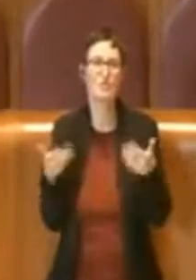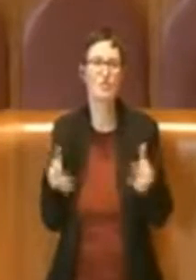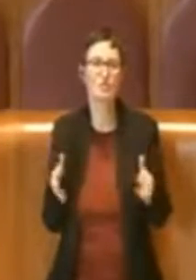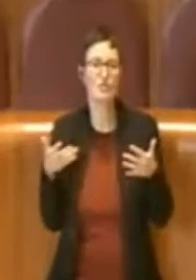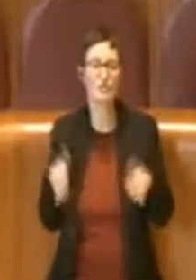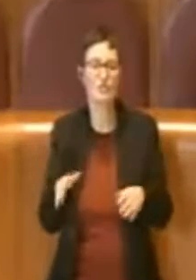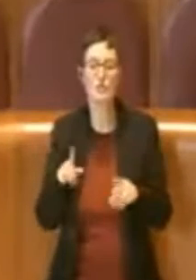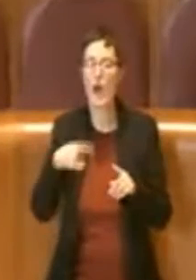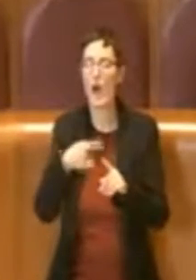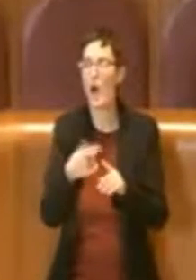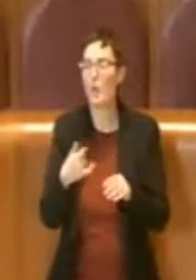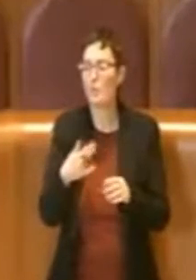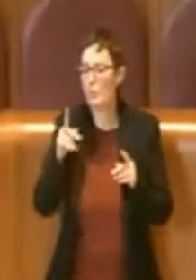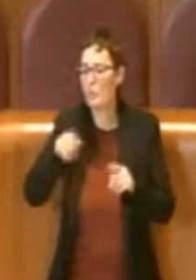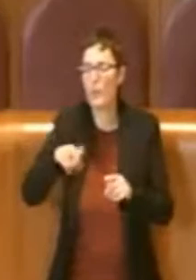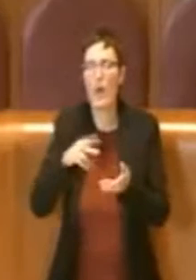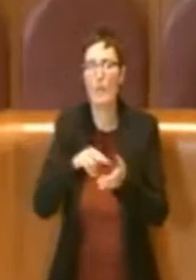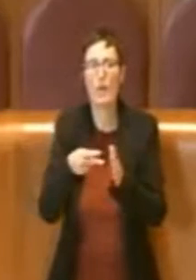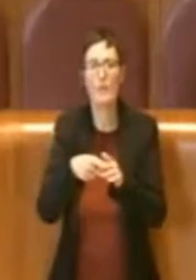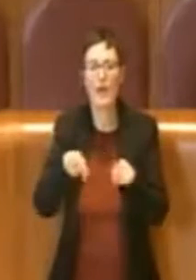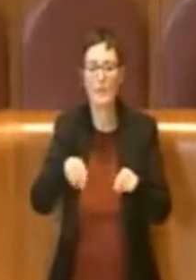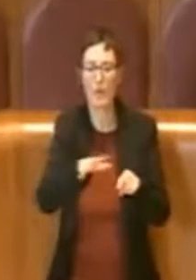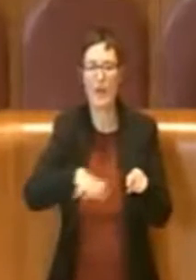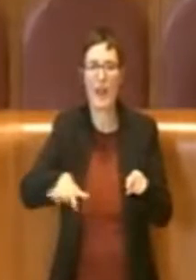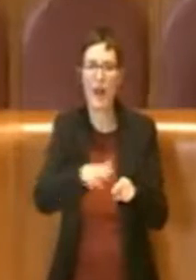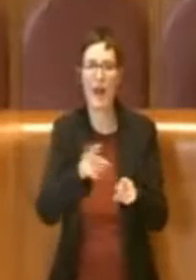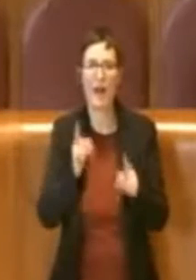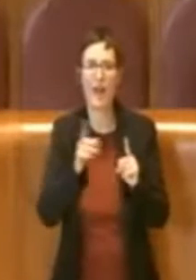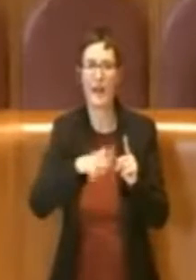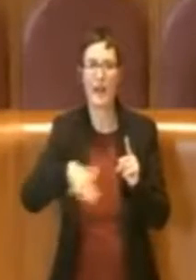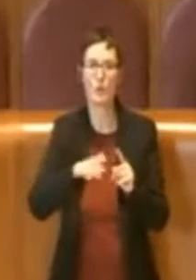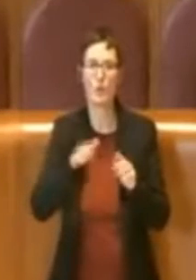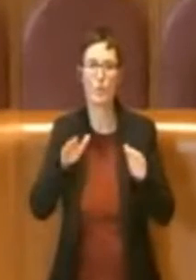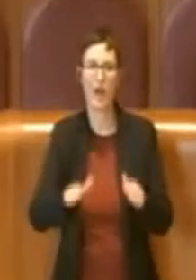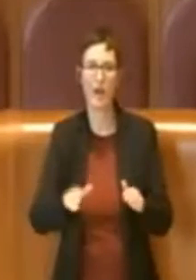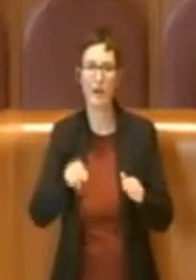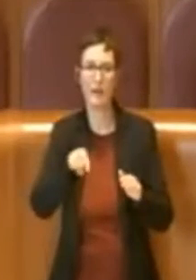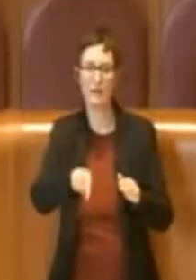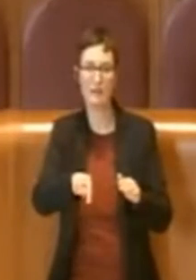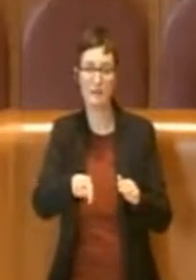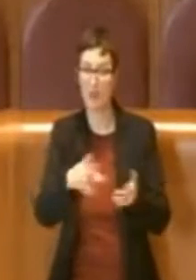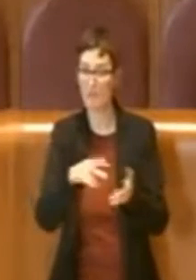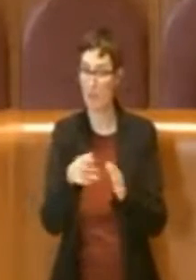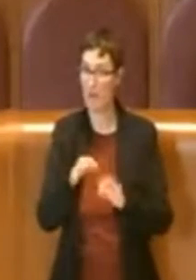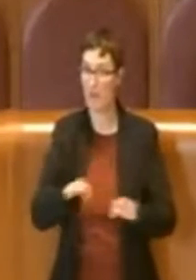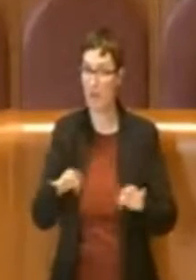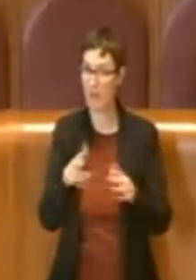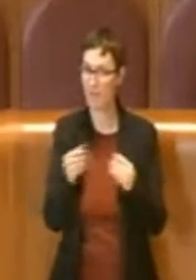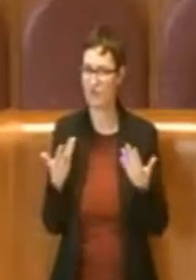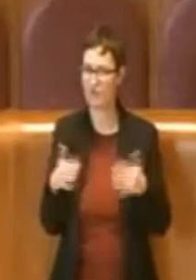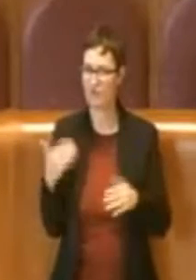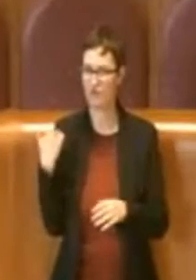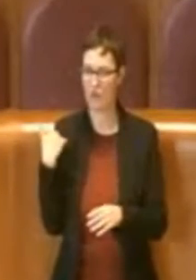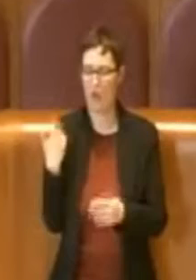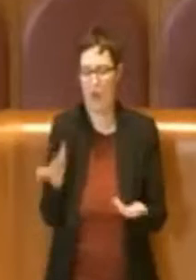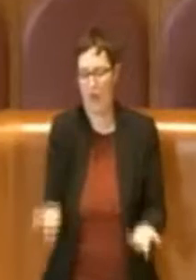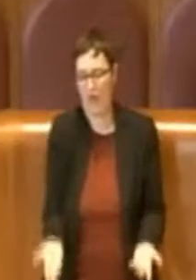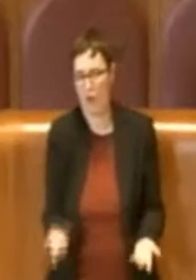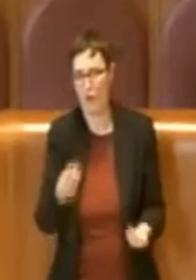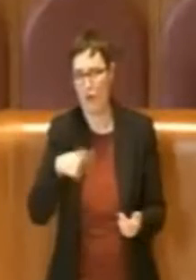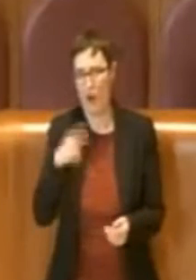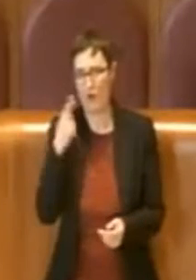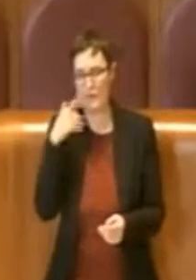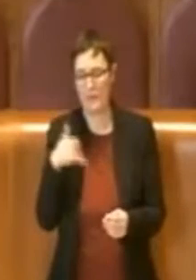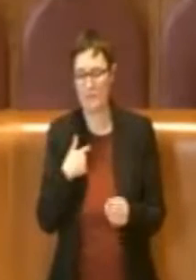è una riserva naturale allora noi sappiamo come citato nella mozione e come abbiamo